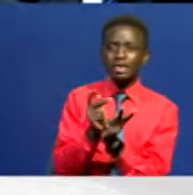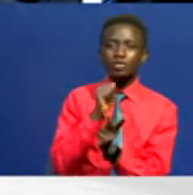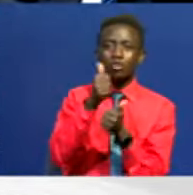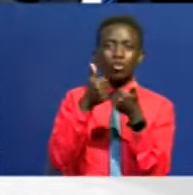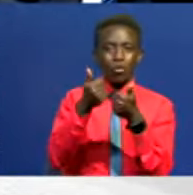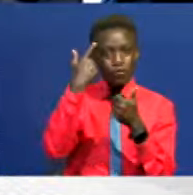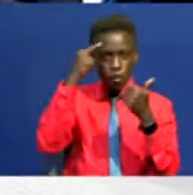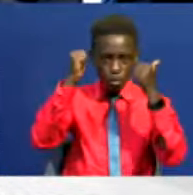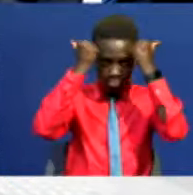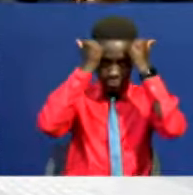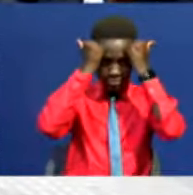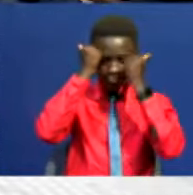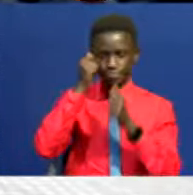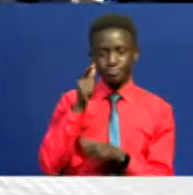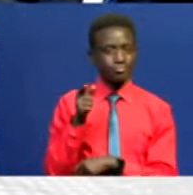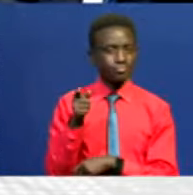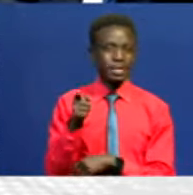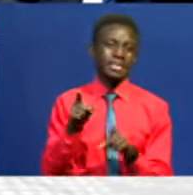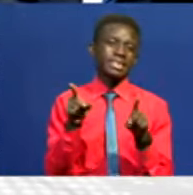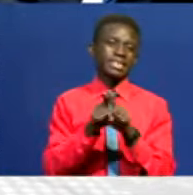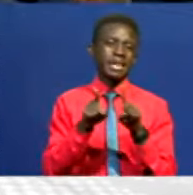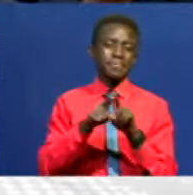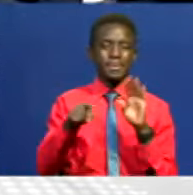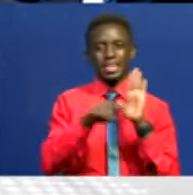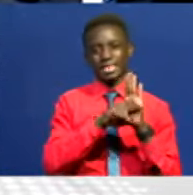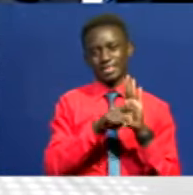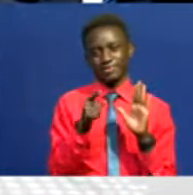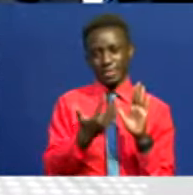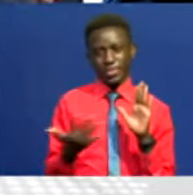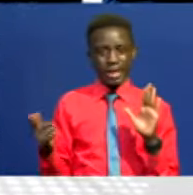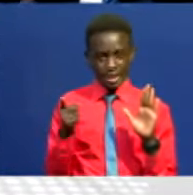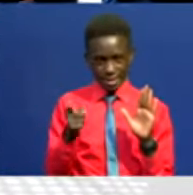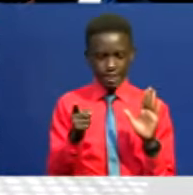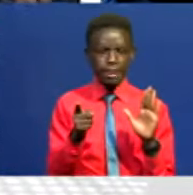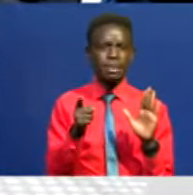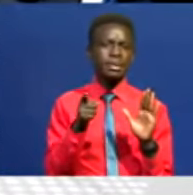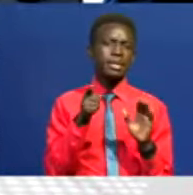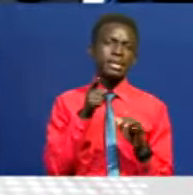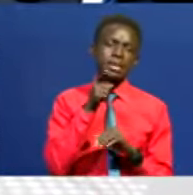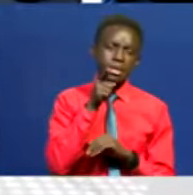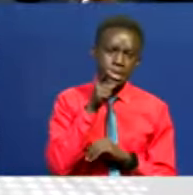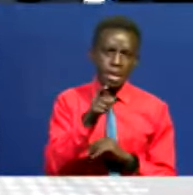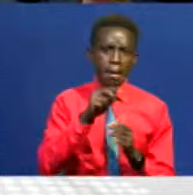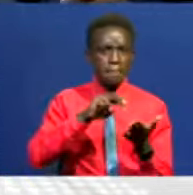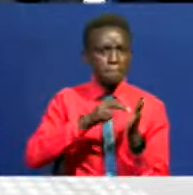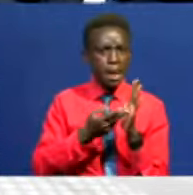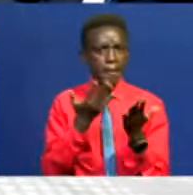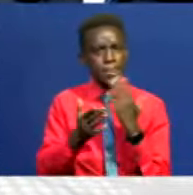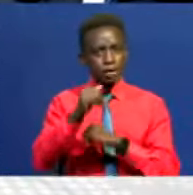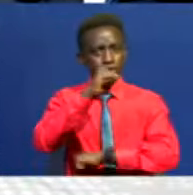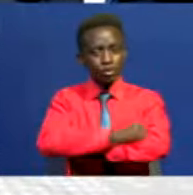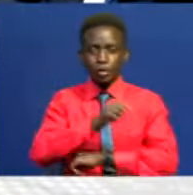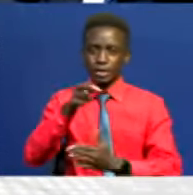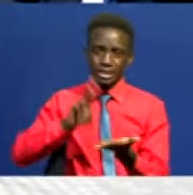pia ni dhahiri kwamba hicho chuo huenda akijasajiliwa.